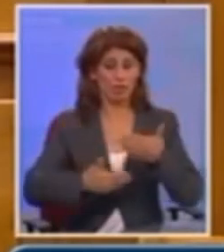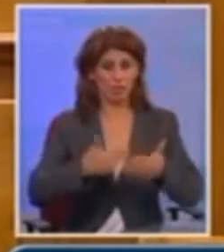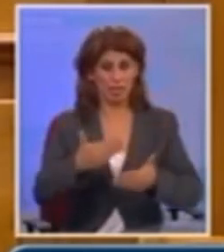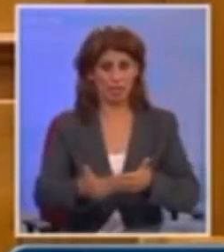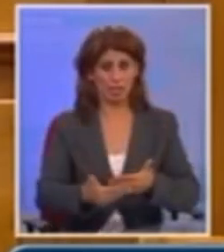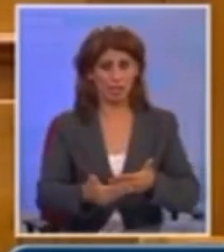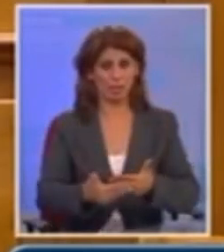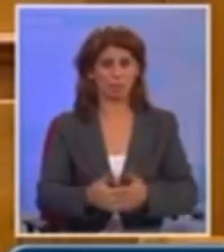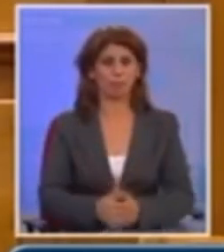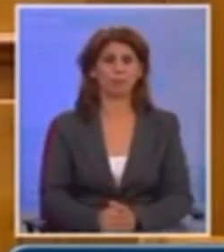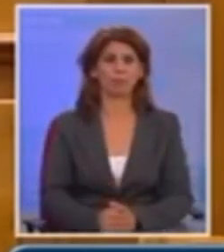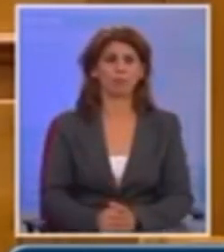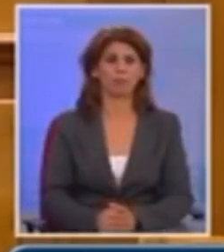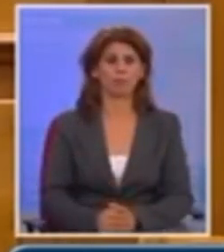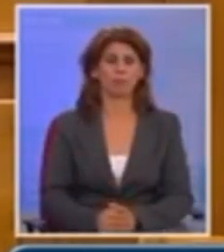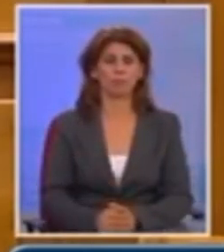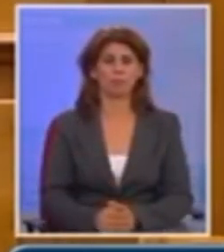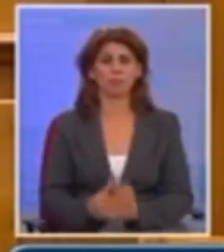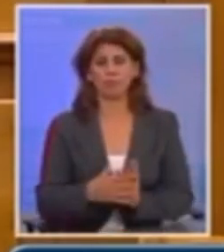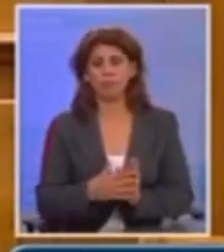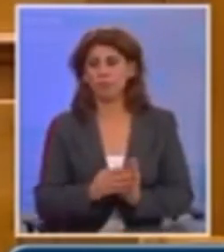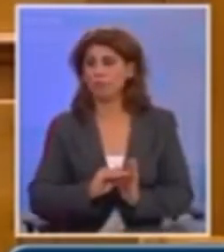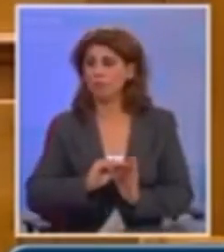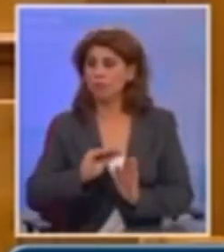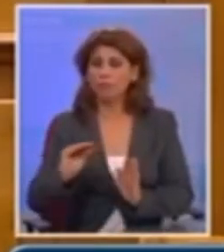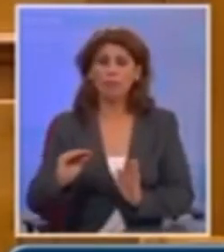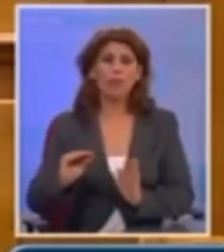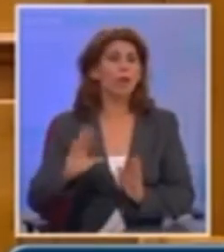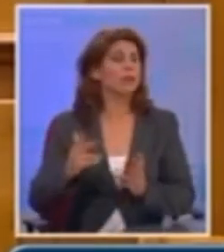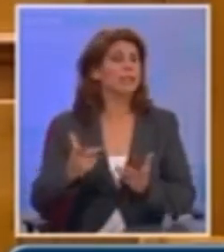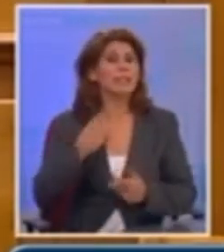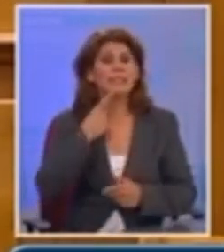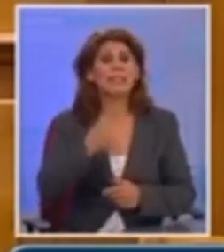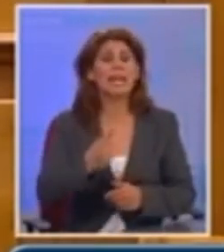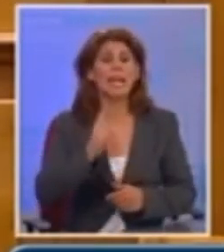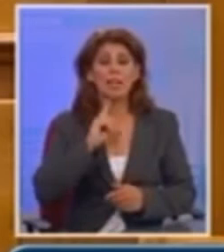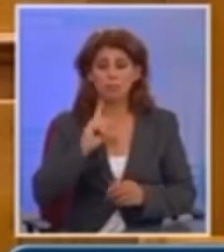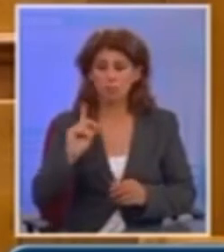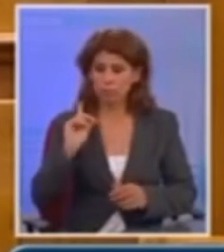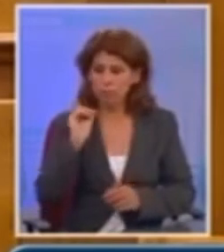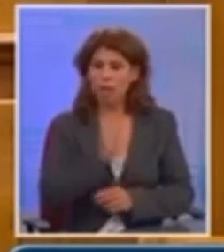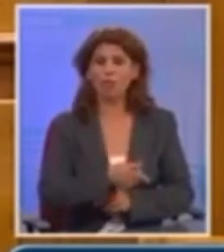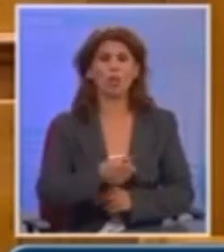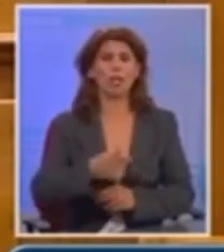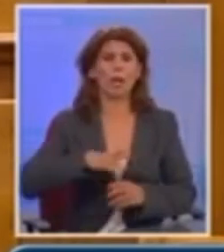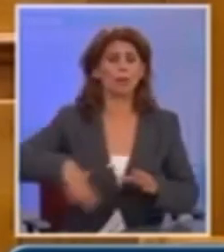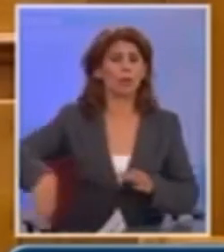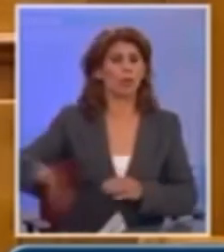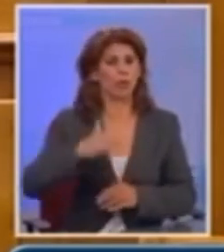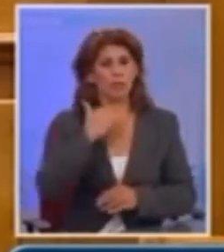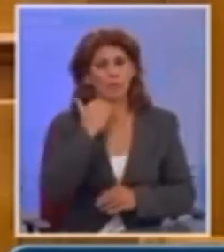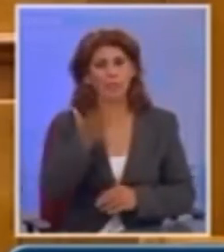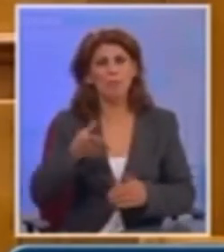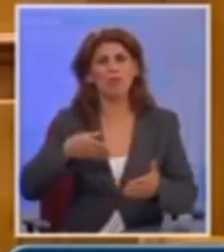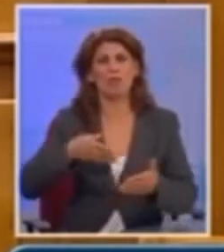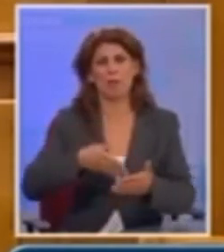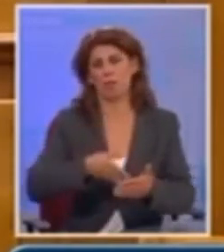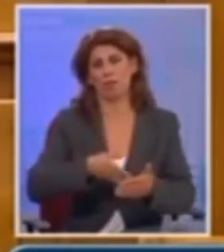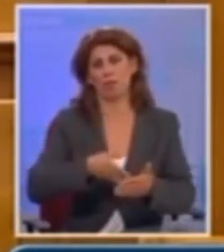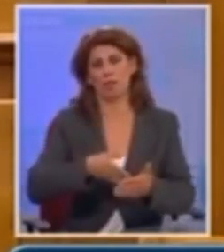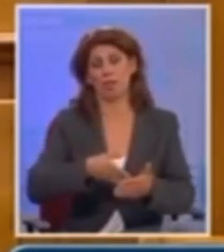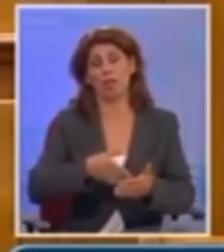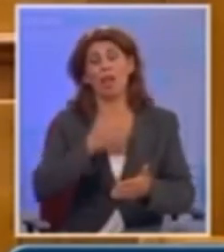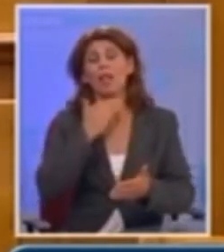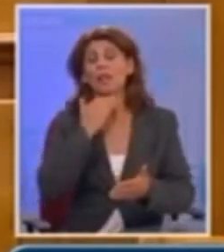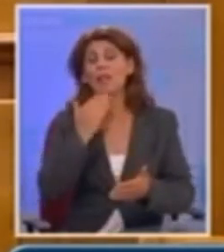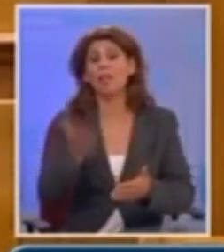διαδικασία τοποθέτησης του λαού, ετιμιγορίας του, δεν μπορεί να παρεμποδιστεί και